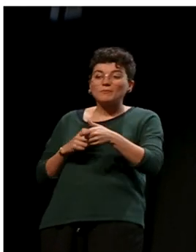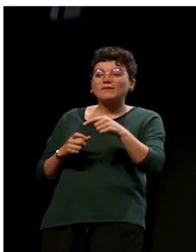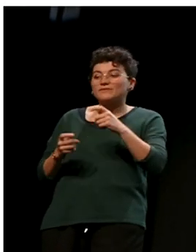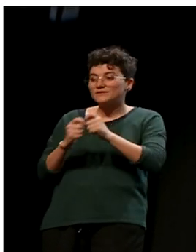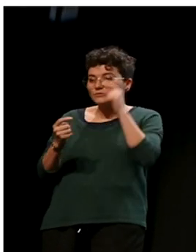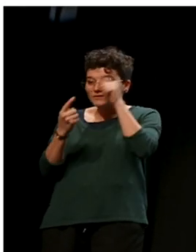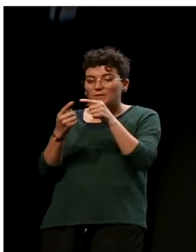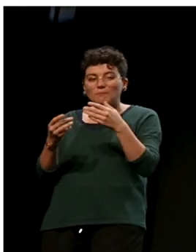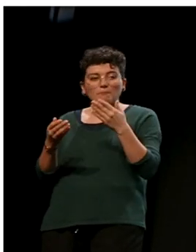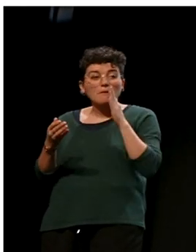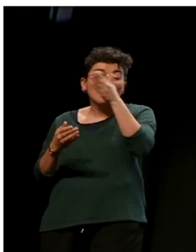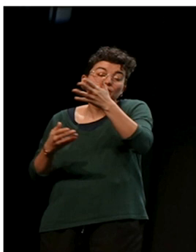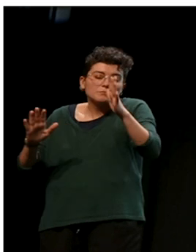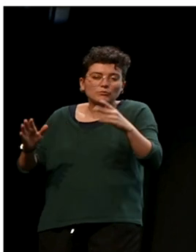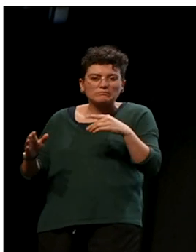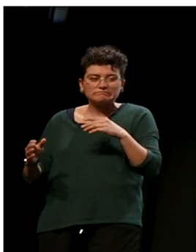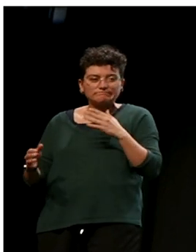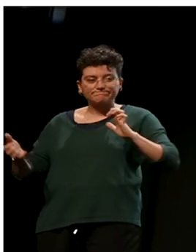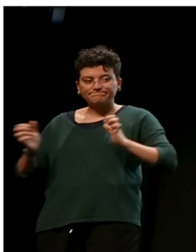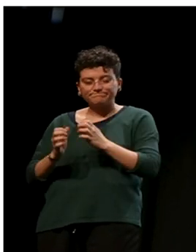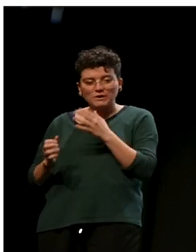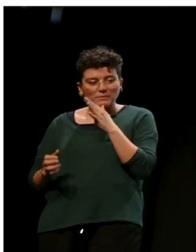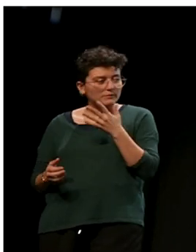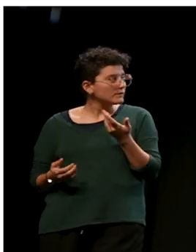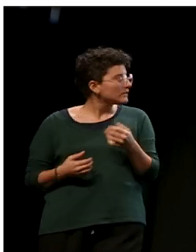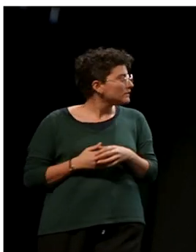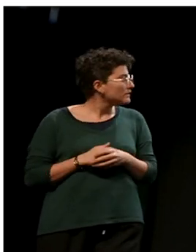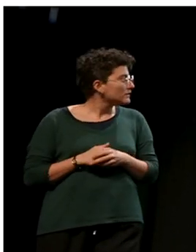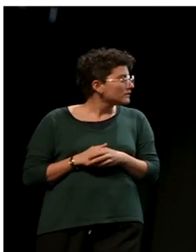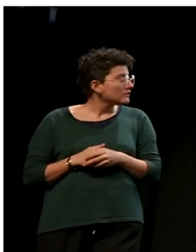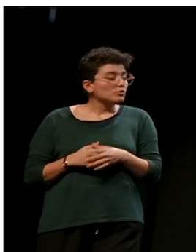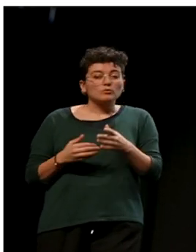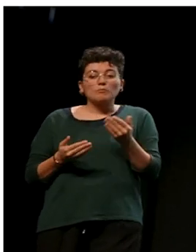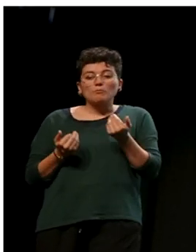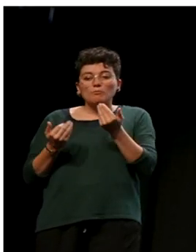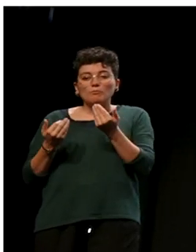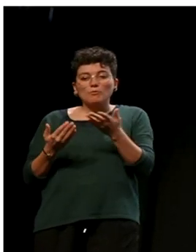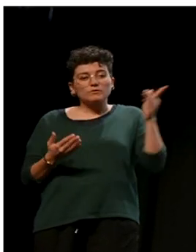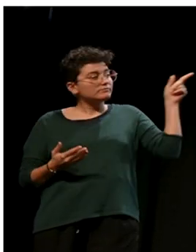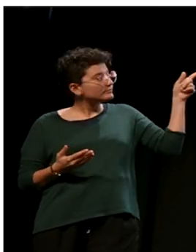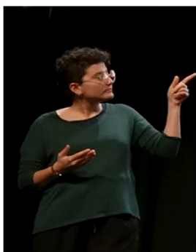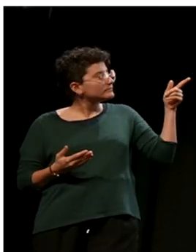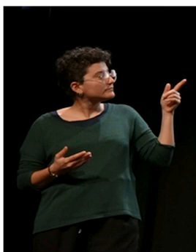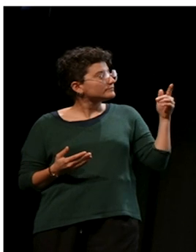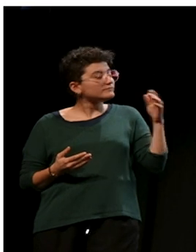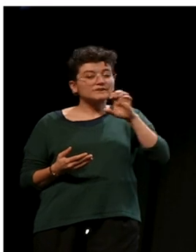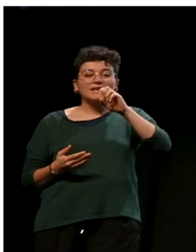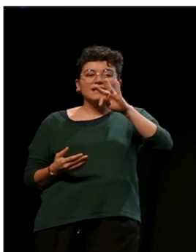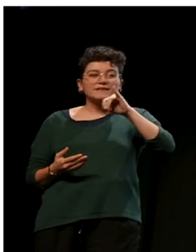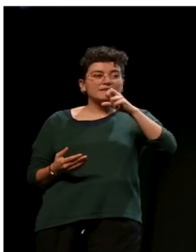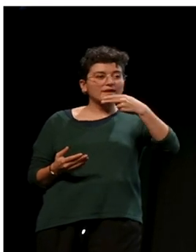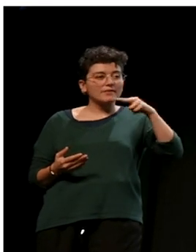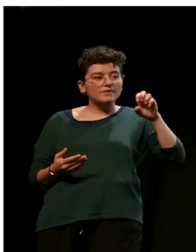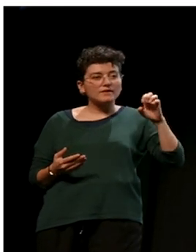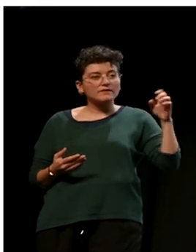de temps. Je propose de laisser la main un peu à Étienne pour dire deux mots là-dessus et de faire un tour de table là-dessus. Sur.